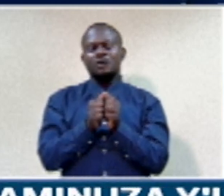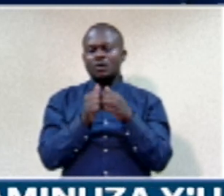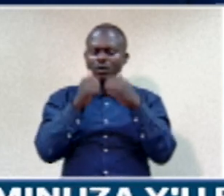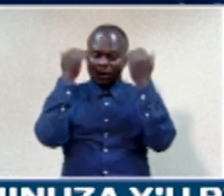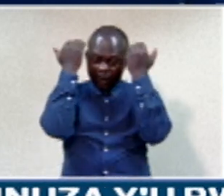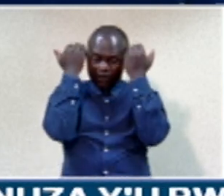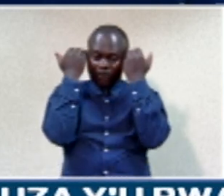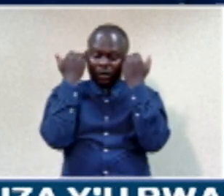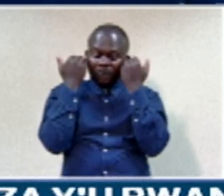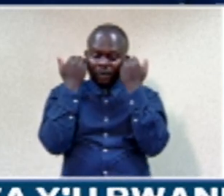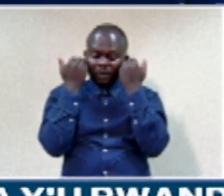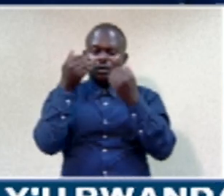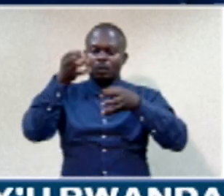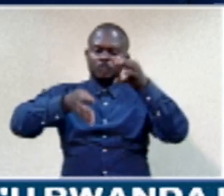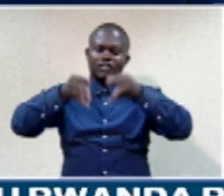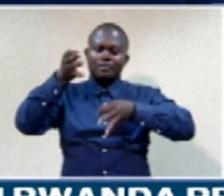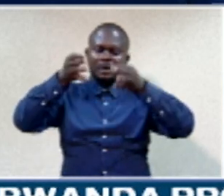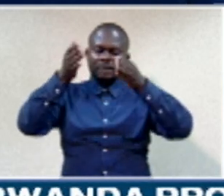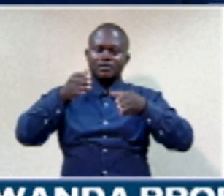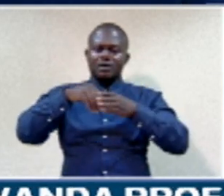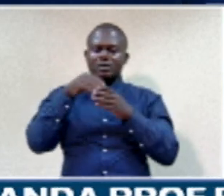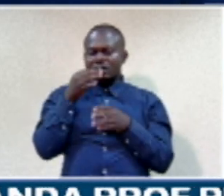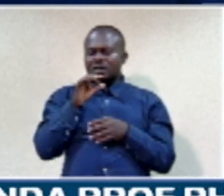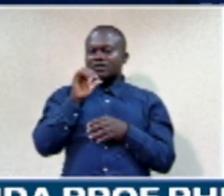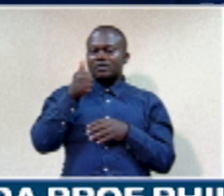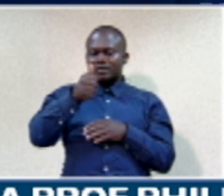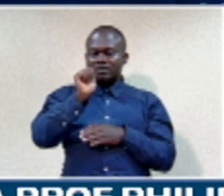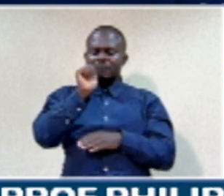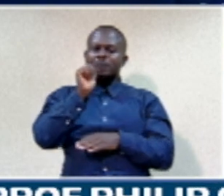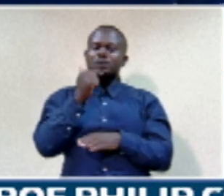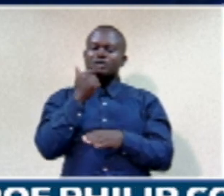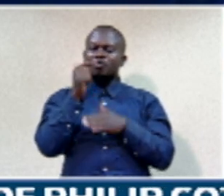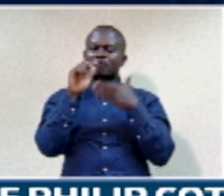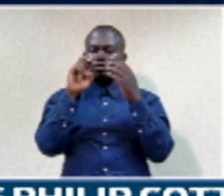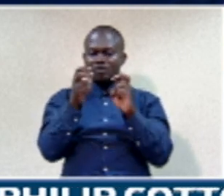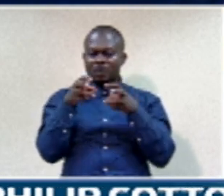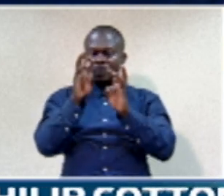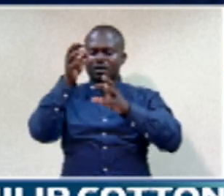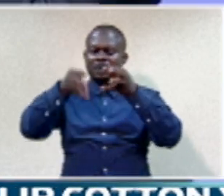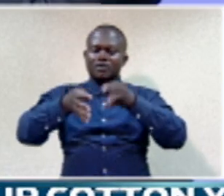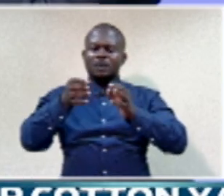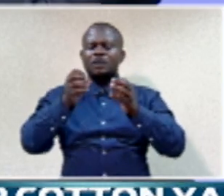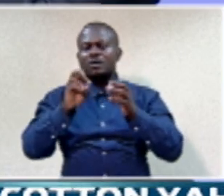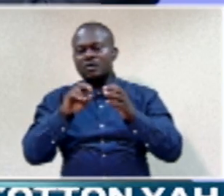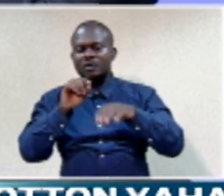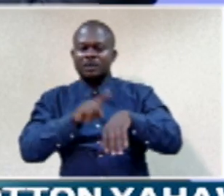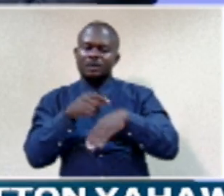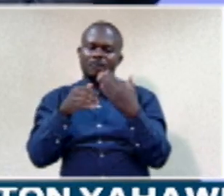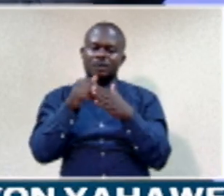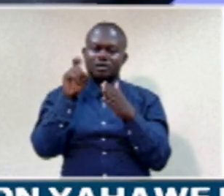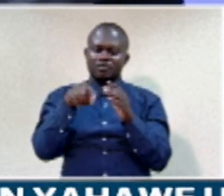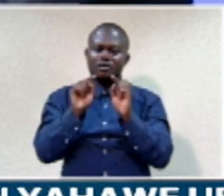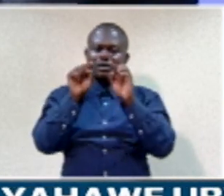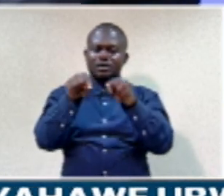Urukiko rw'ubucamanza bw'Ubufaransa ntabwo ari bwo bugena uburyo azaburana n'igihe agomba kugerezwa